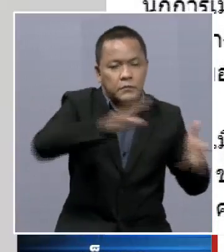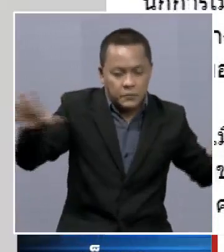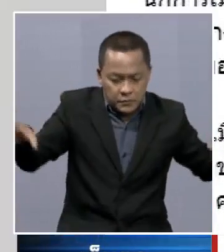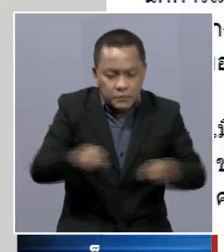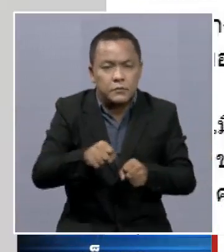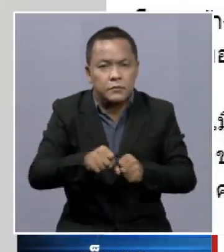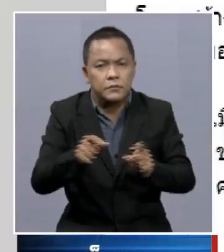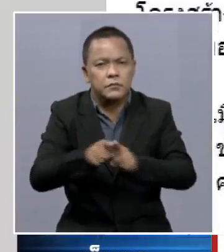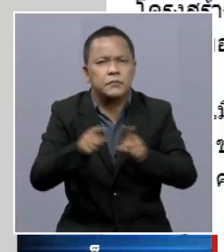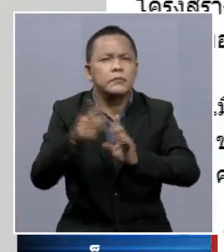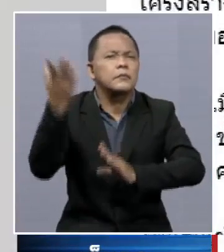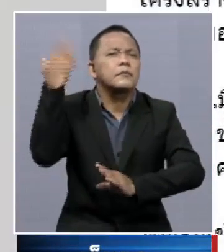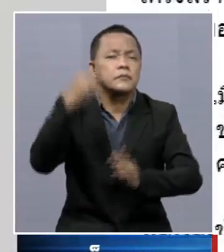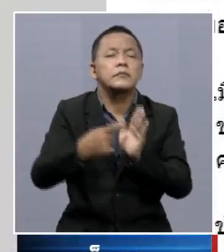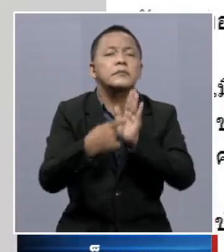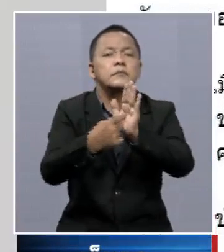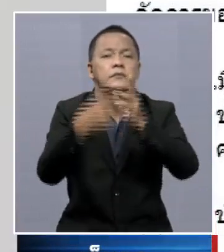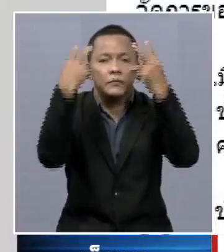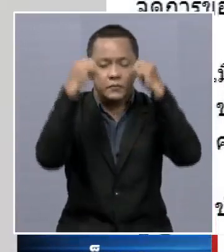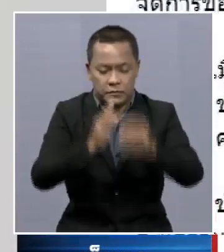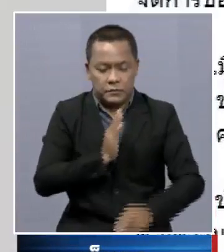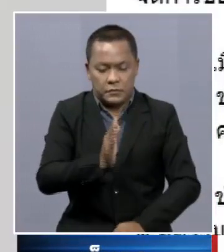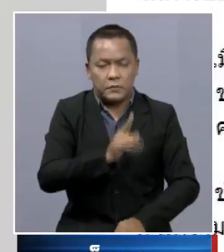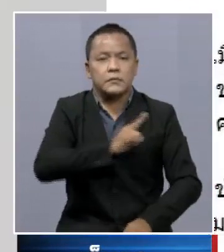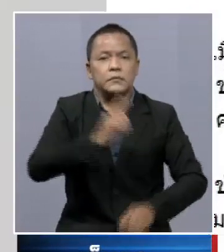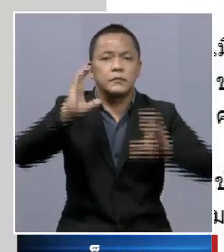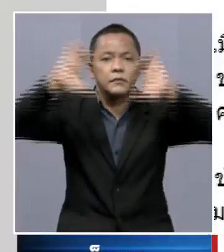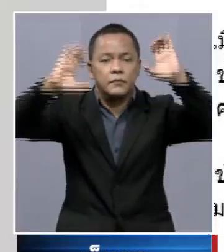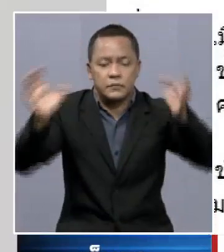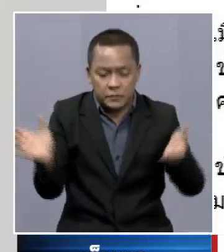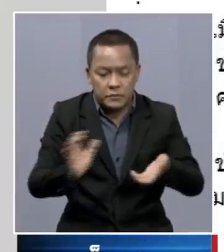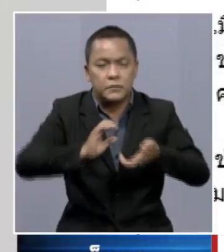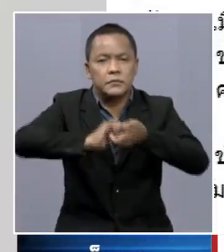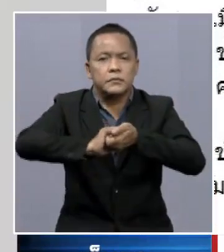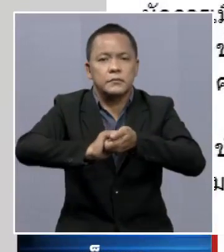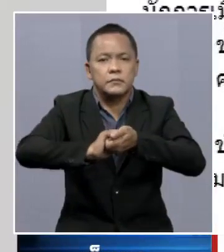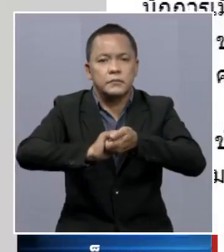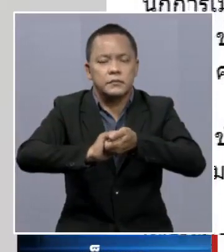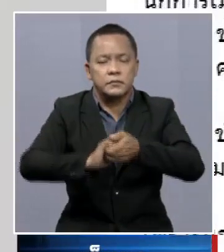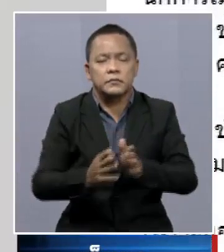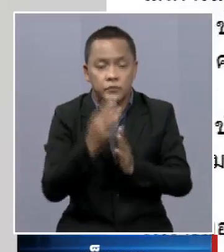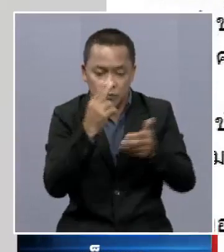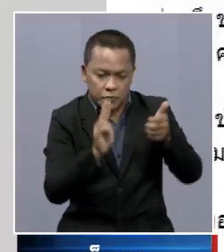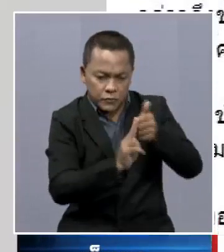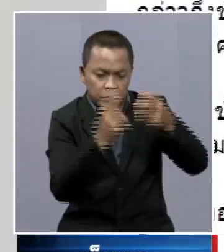Kelaพ exclusionเชวริษเสนอในยกคนกลางเพื่ให้เกิดราฐบาลปลองนองพล์เอกปราวิท้าไปดูแบคลิใส